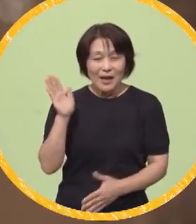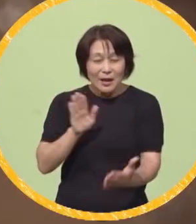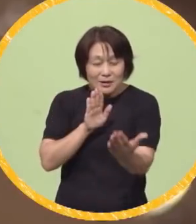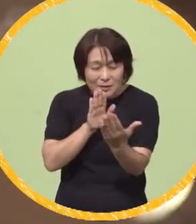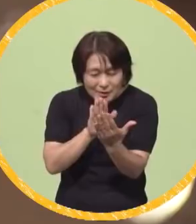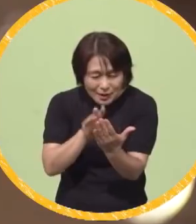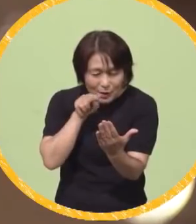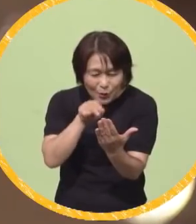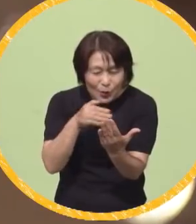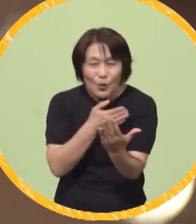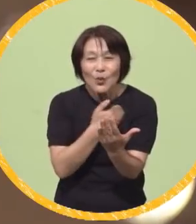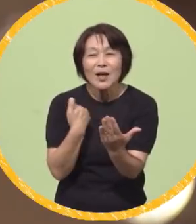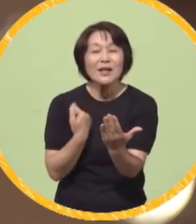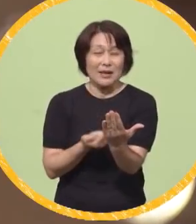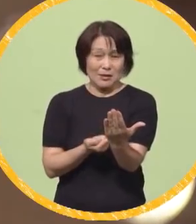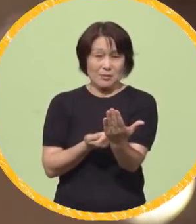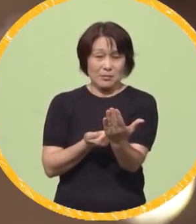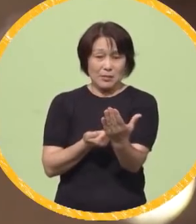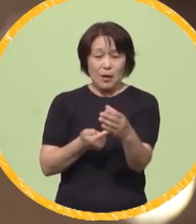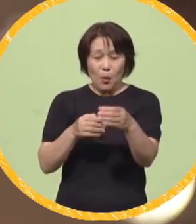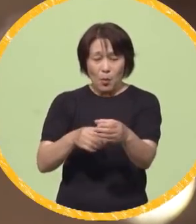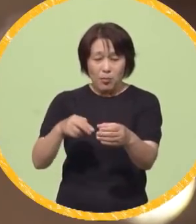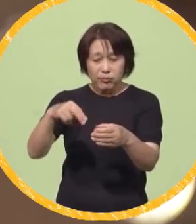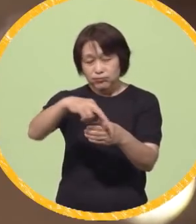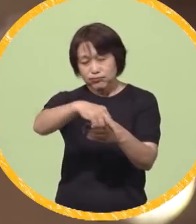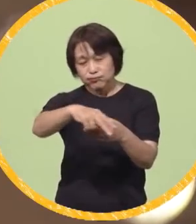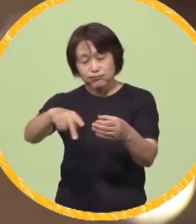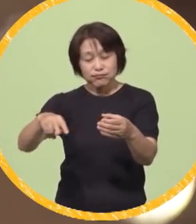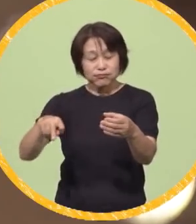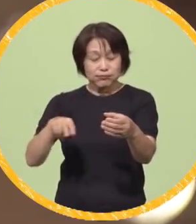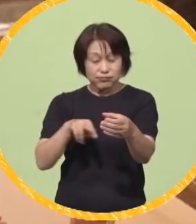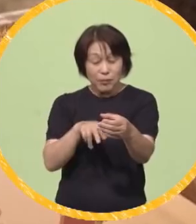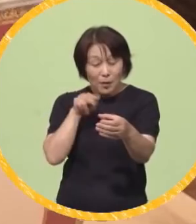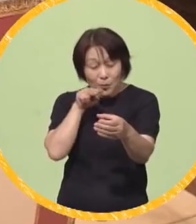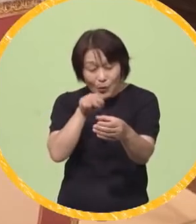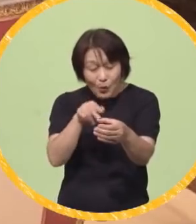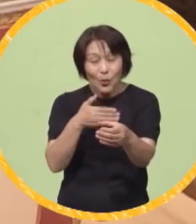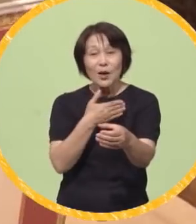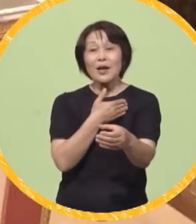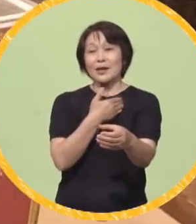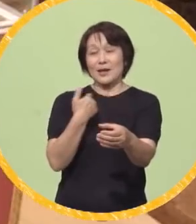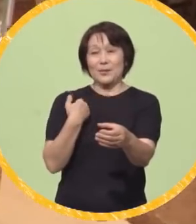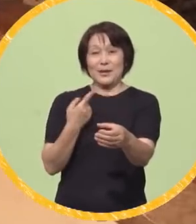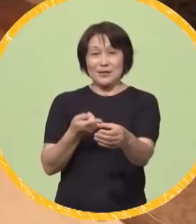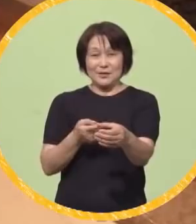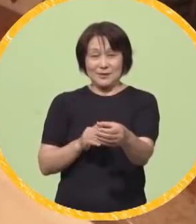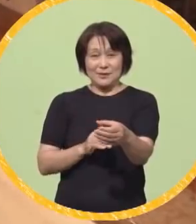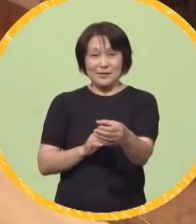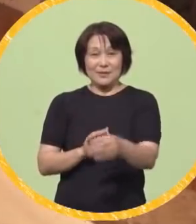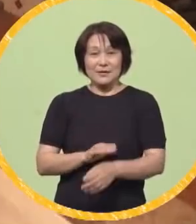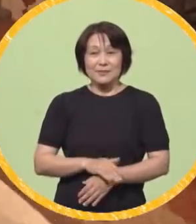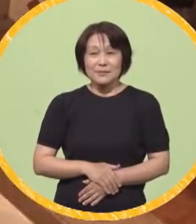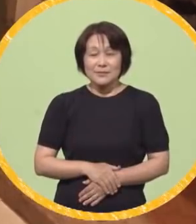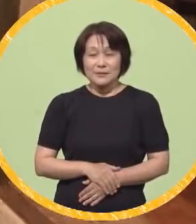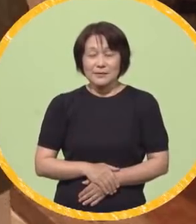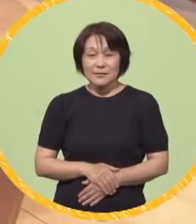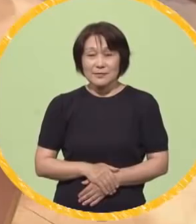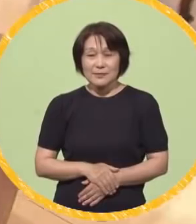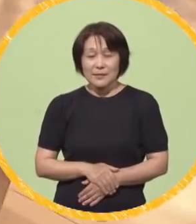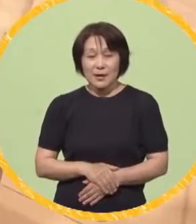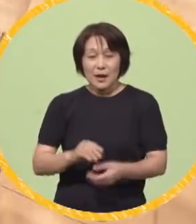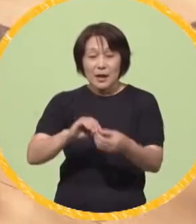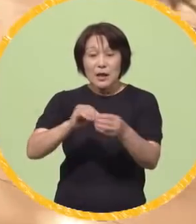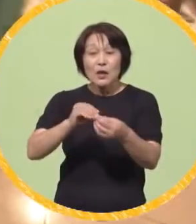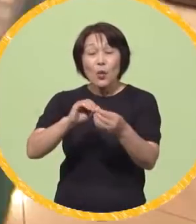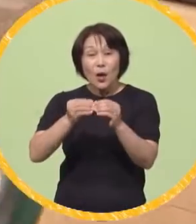見ることができるんですね。 反対側、光かざしてご覧いただくことできますか。 こっちからですか。 はい。 あ、 色の受